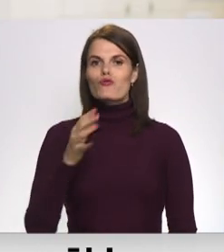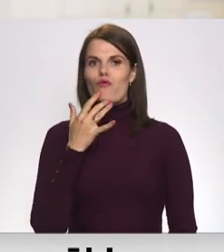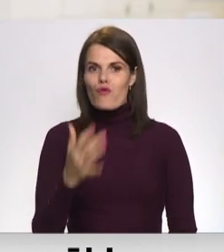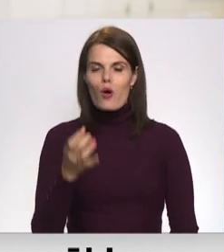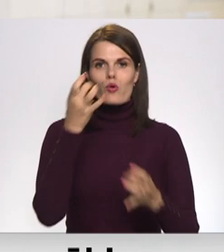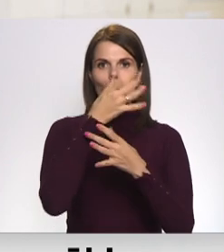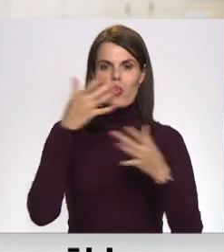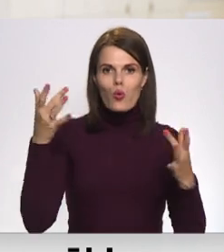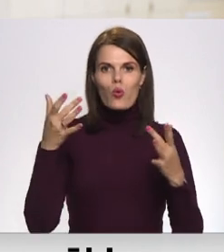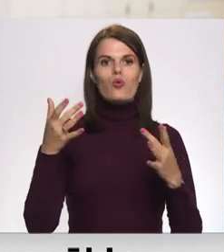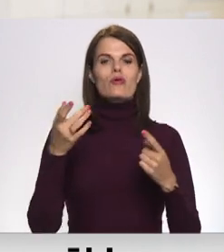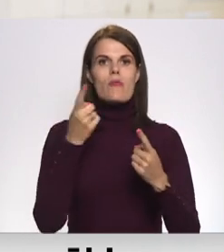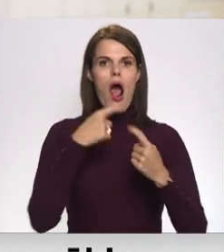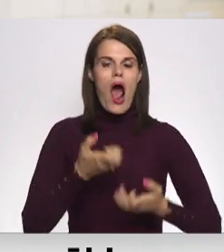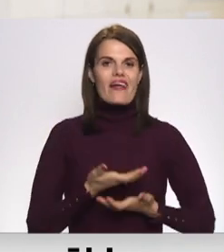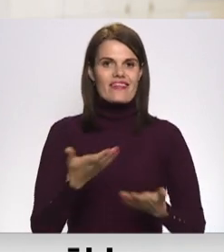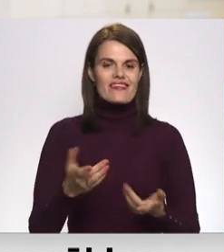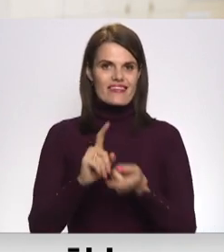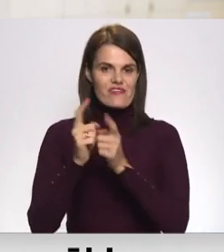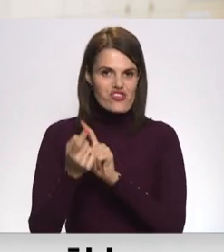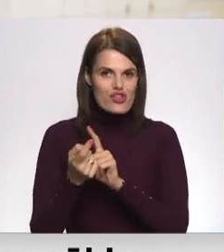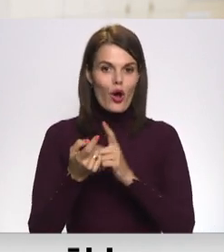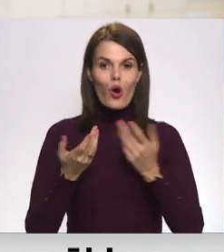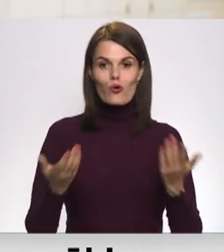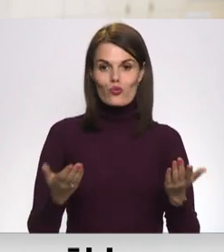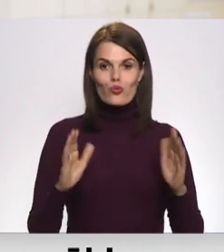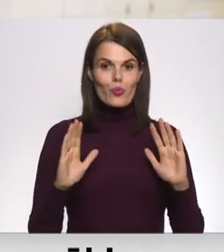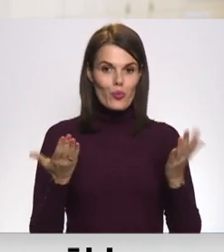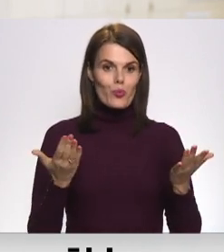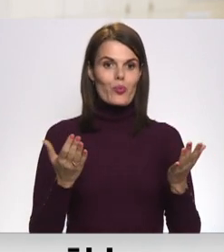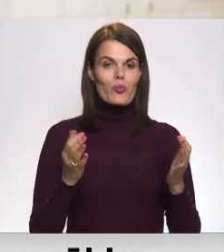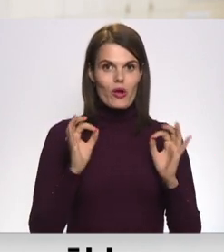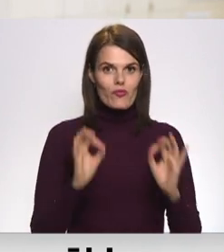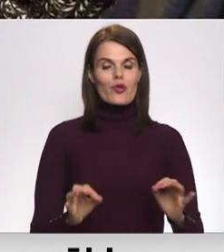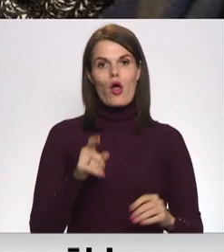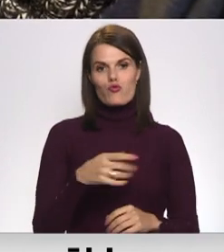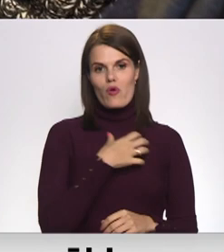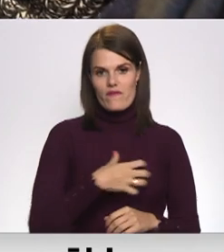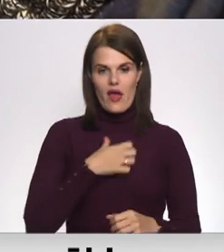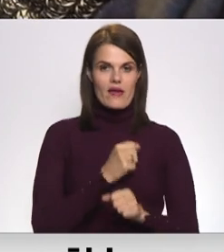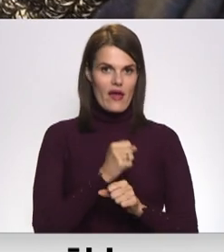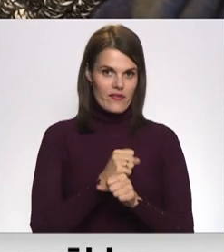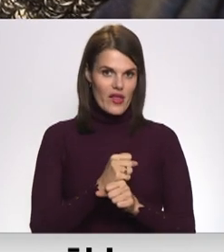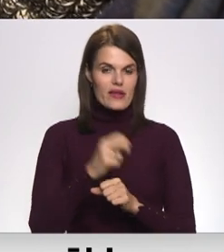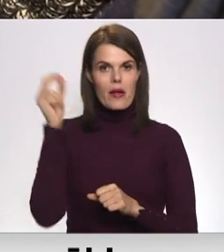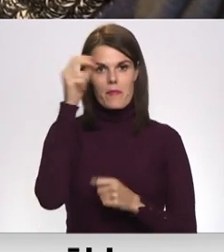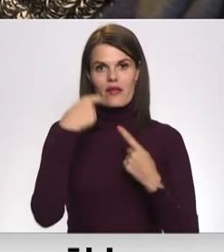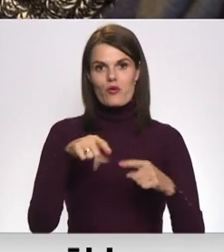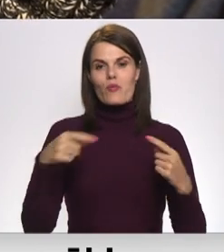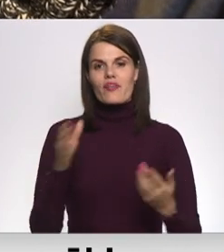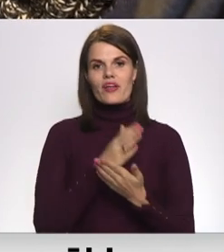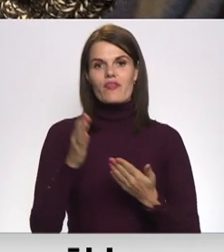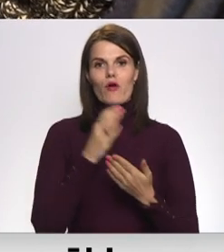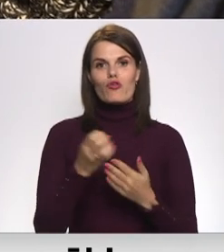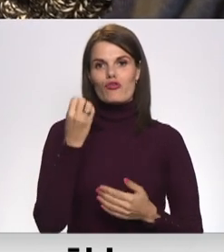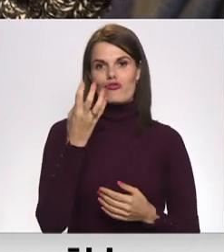par revitalizāciju, iedzīvināšanu, bet ir reāli, tas ir jādara reāli. Mācību materiāls ir sakārtots